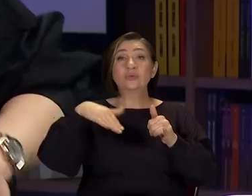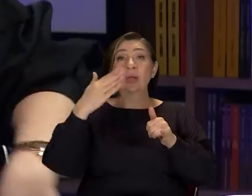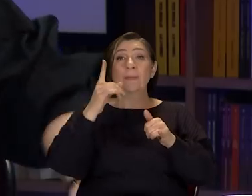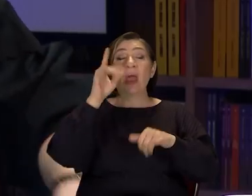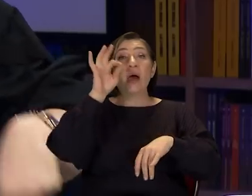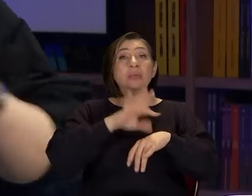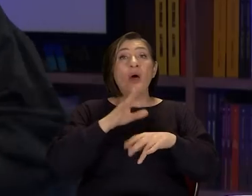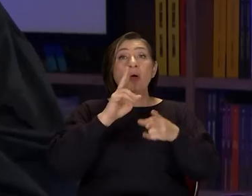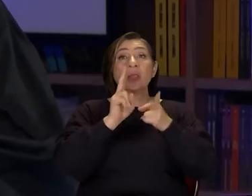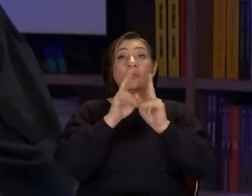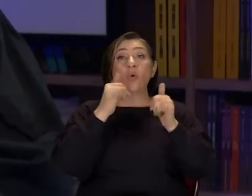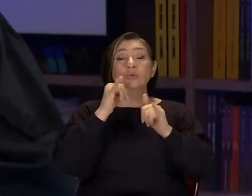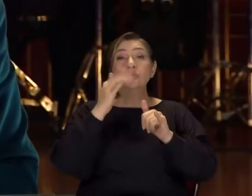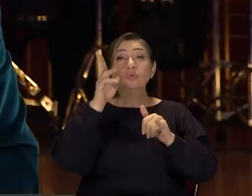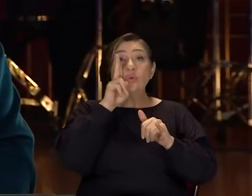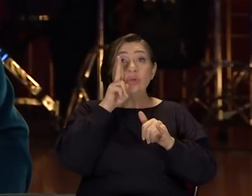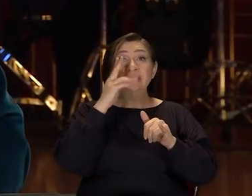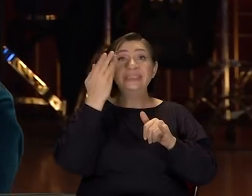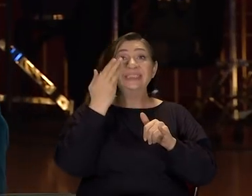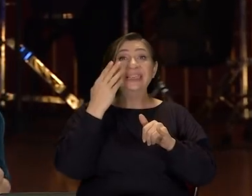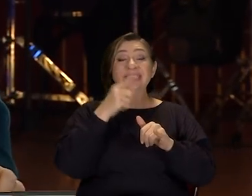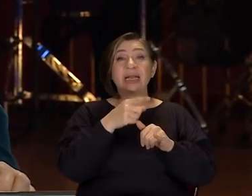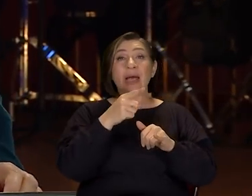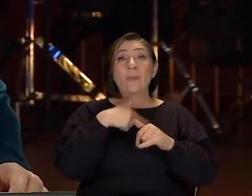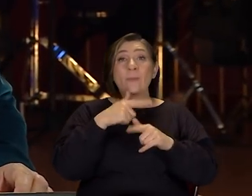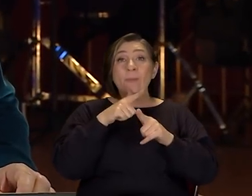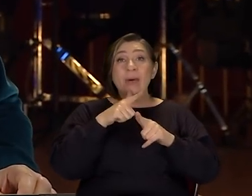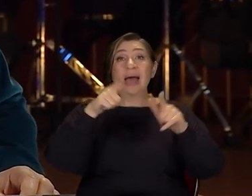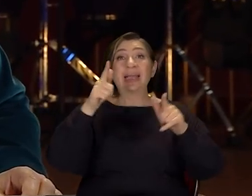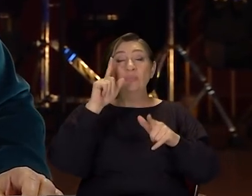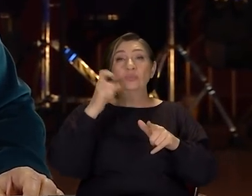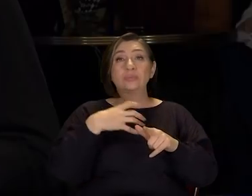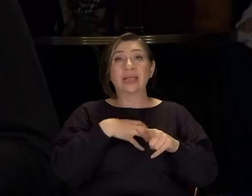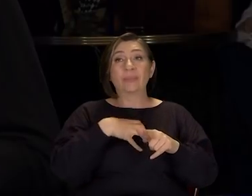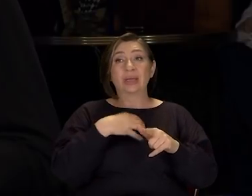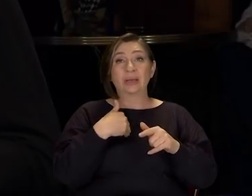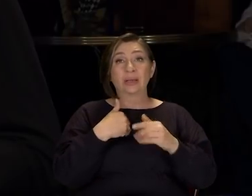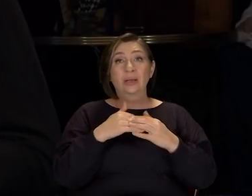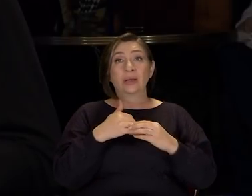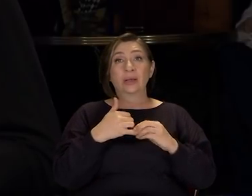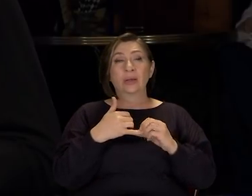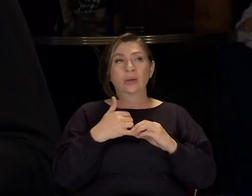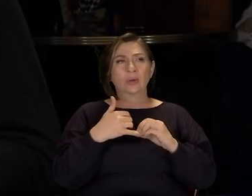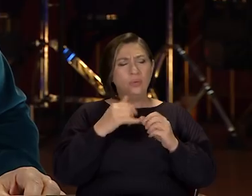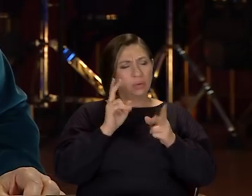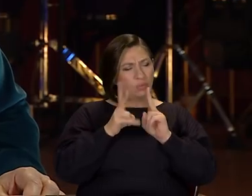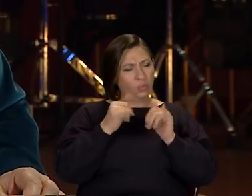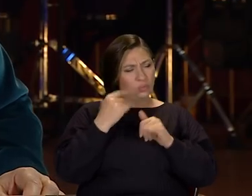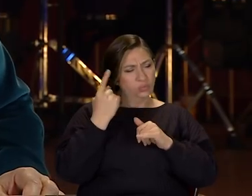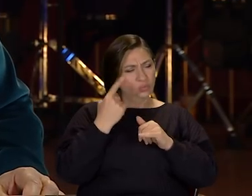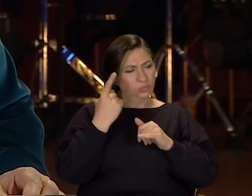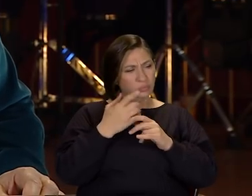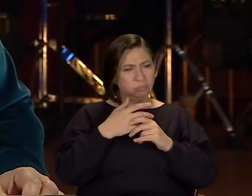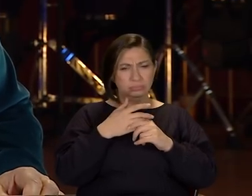sonra bir anda oyunun sonunda seyirciye şey diye bağırırken buldum kendimi. Yani ve düşündüm oyundan sonra da,